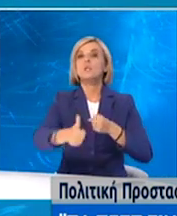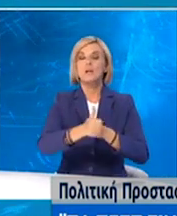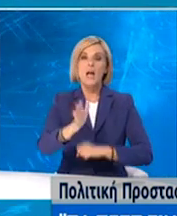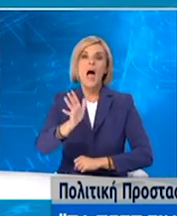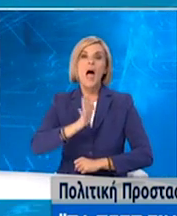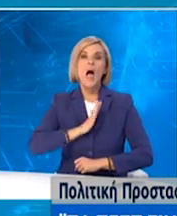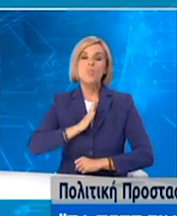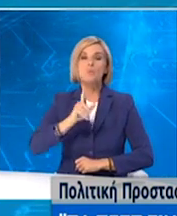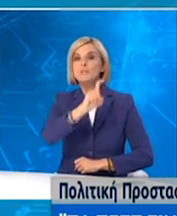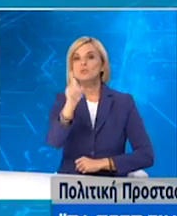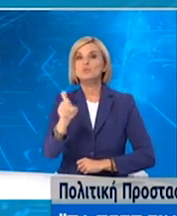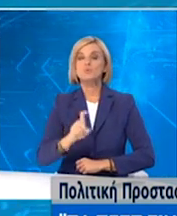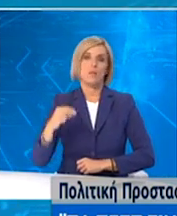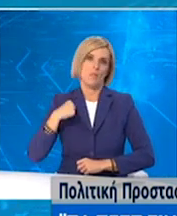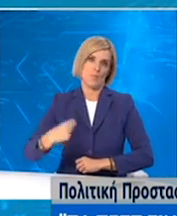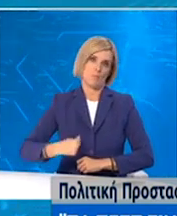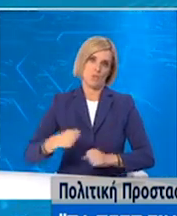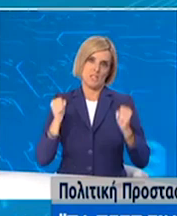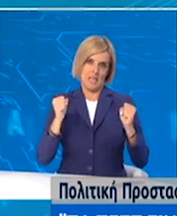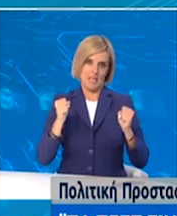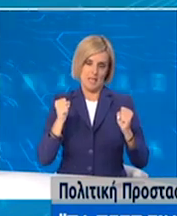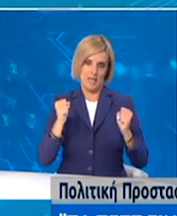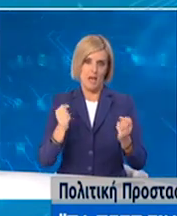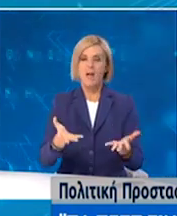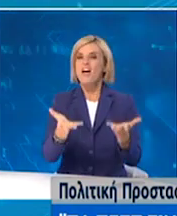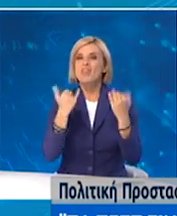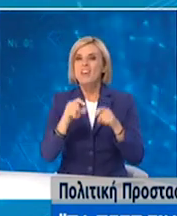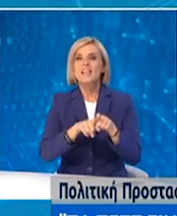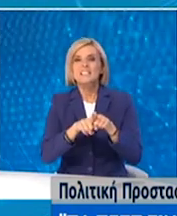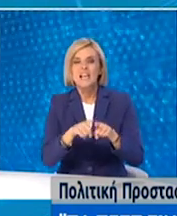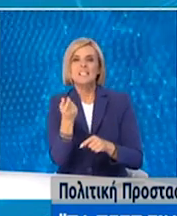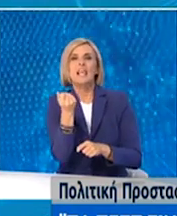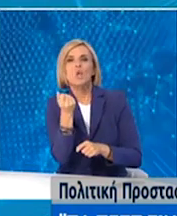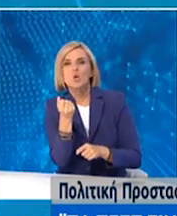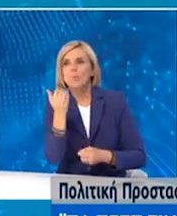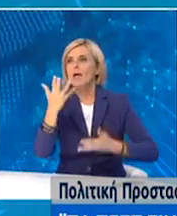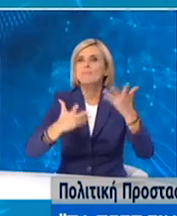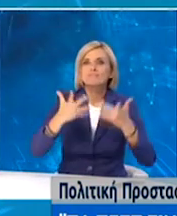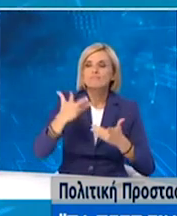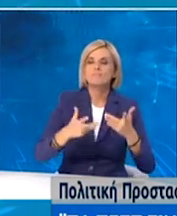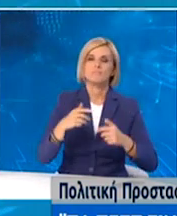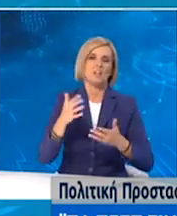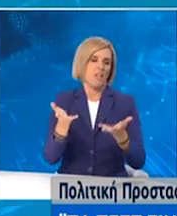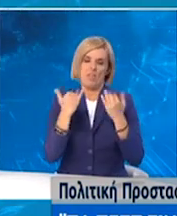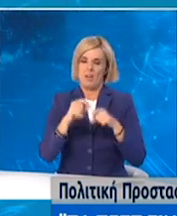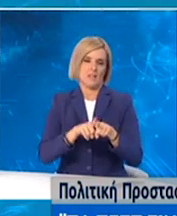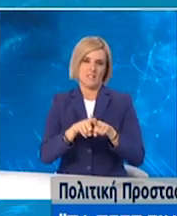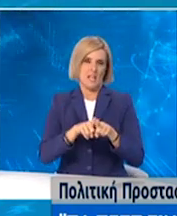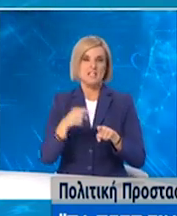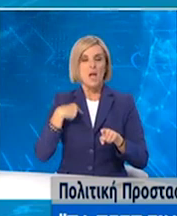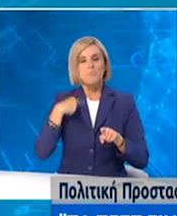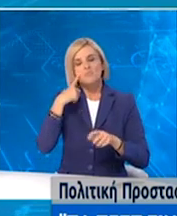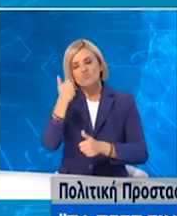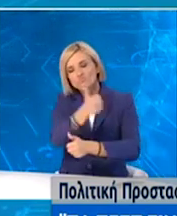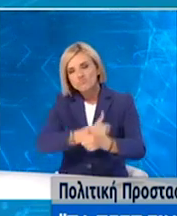ασφάλειας, της δημόσιας υγείας δεν μπαίνει σε δημοσιονομικά περιθώρια. Οι επιλογές που έκανε η κυβέρνηση βασίστηκαν αποκλειστικά και μόνο